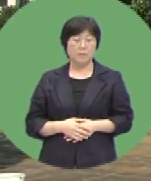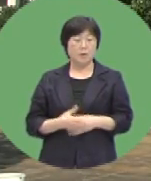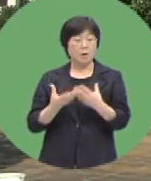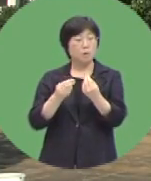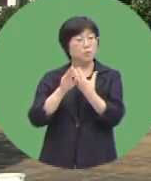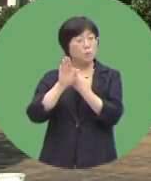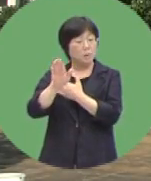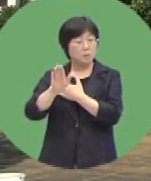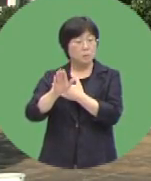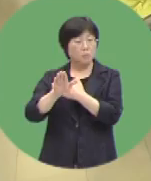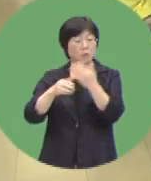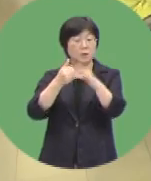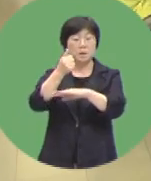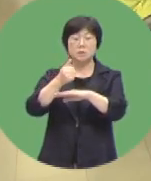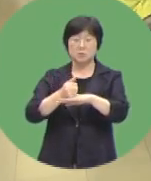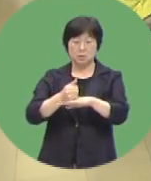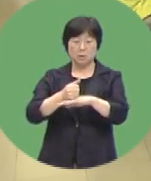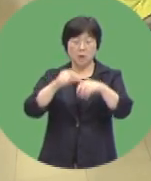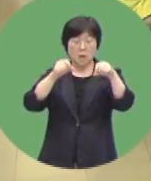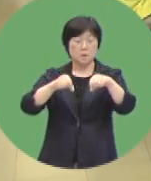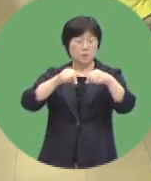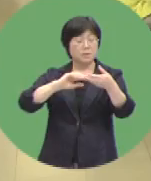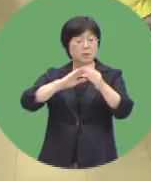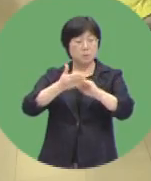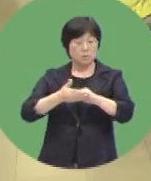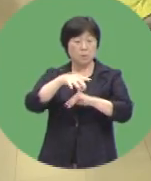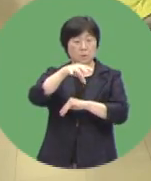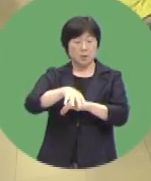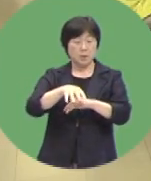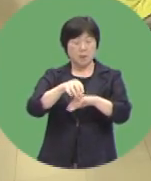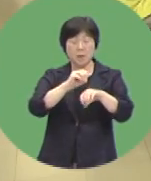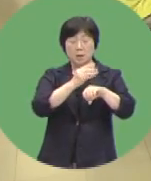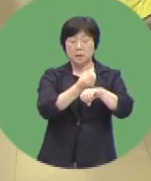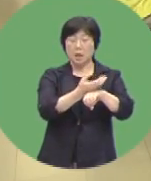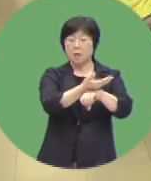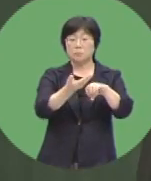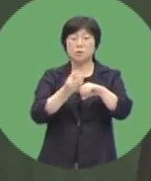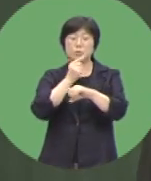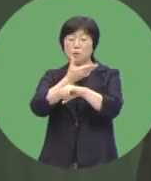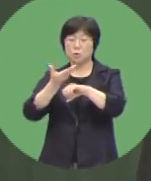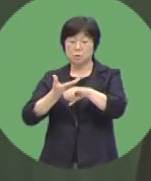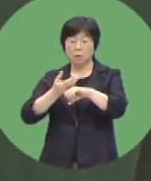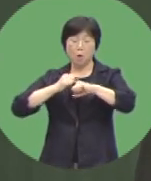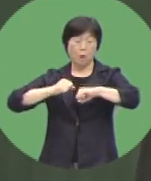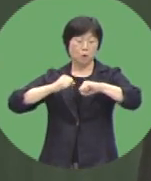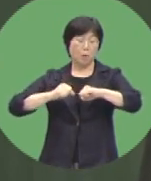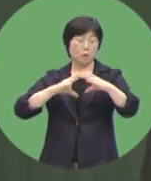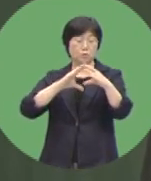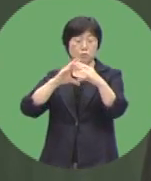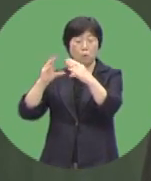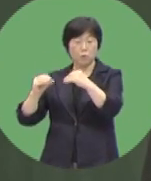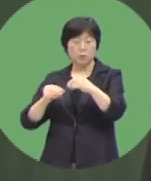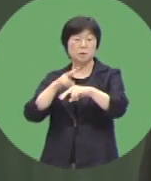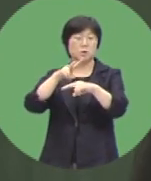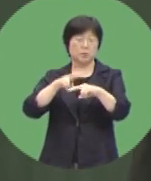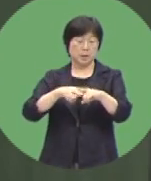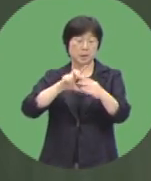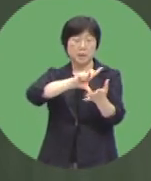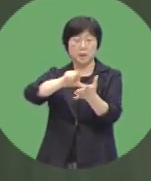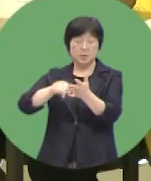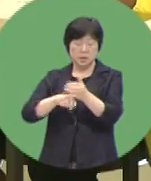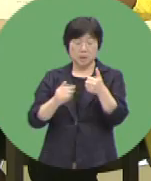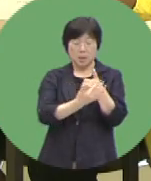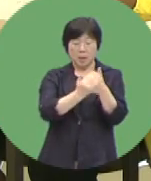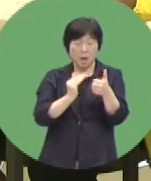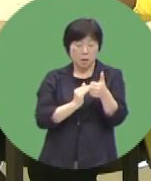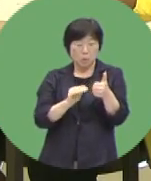その後飯泉知事は藍住町で宝の島徳島ワクワクトークに出席し、地域で環境